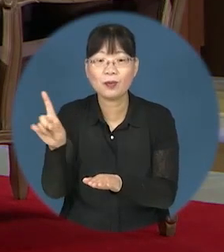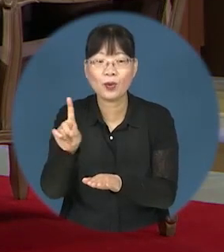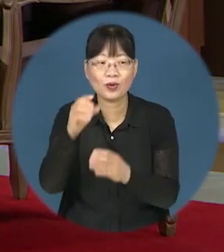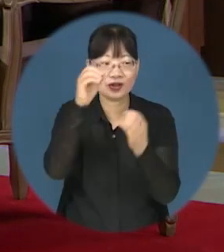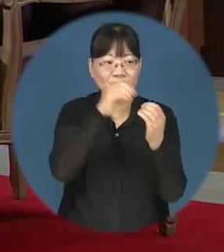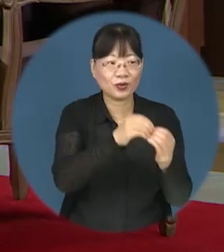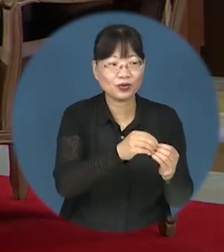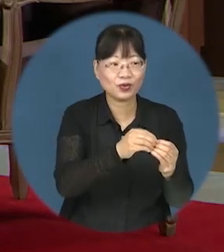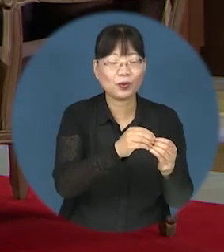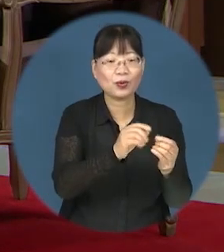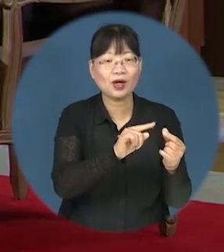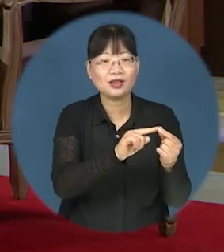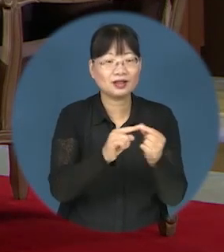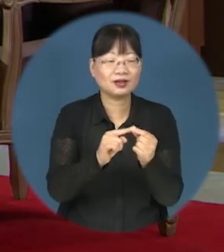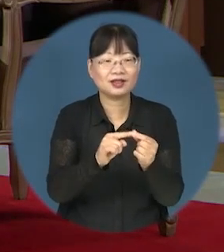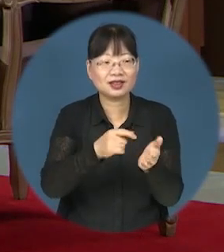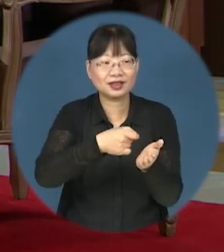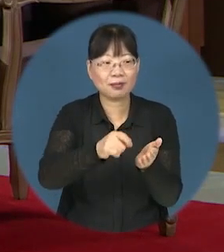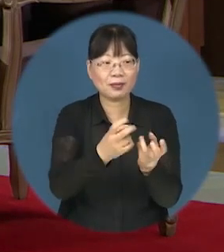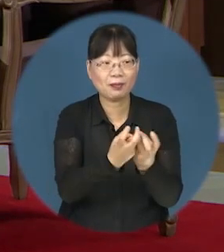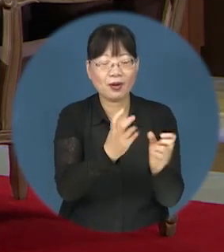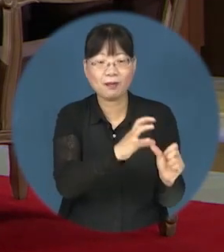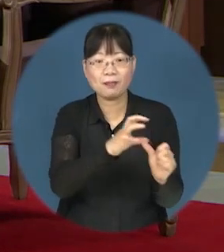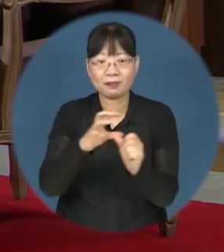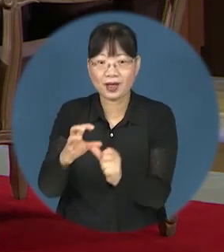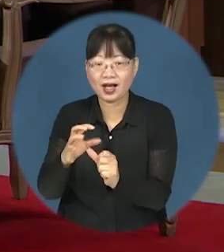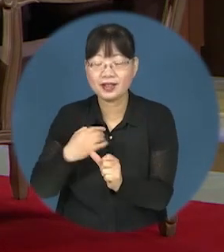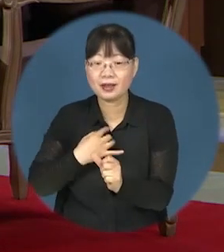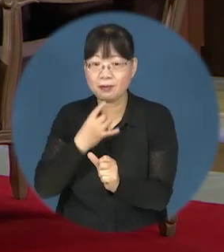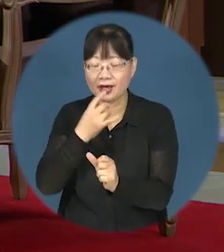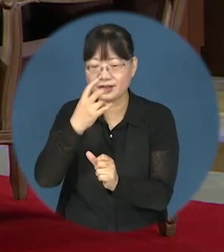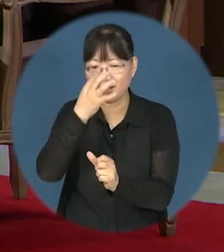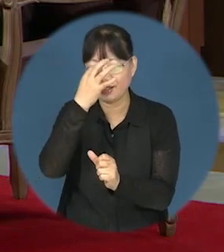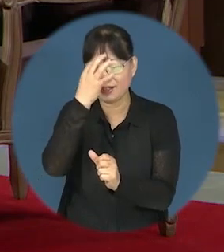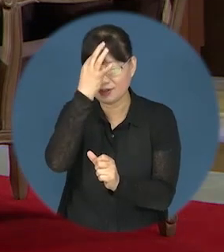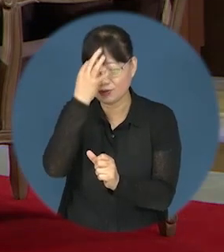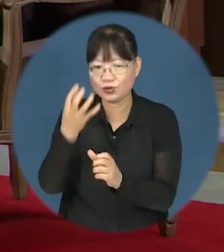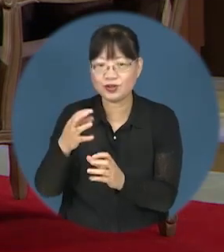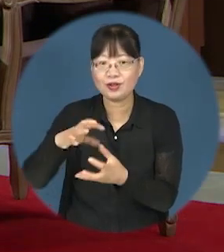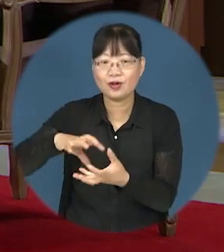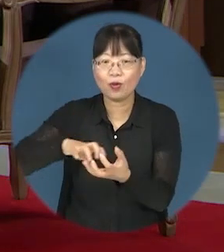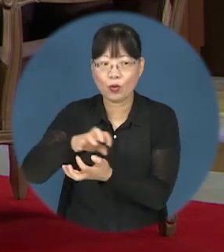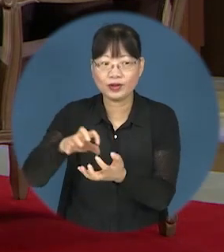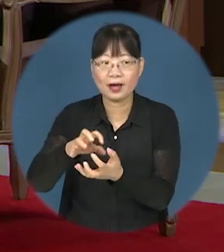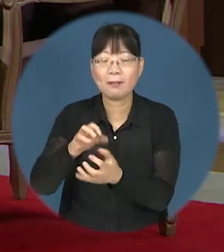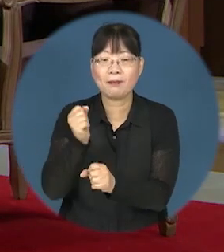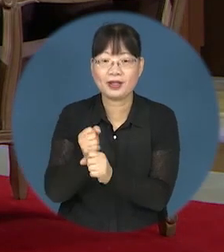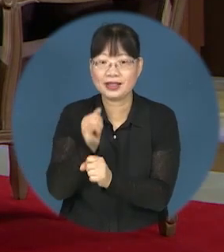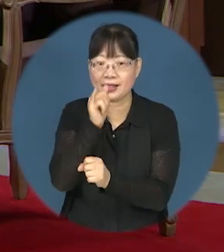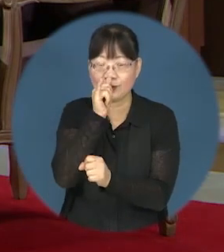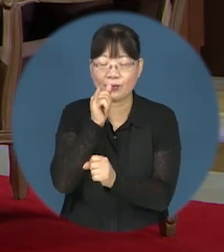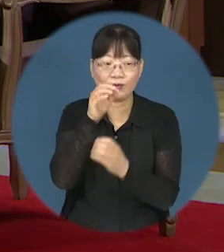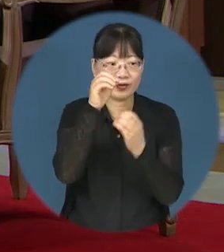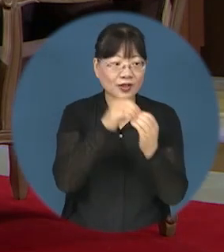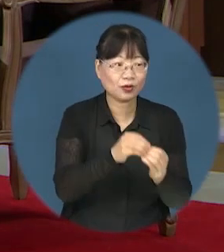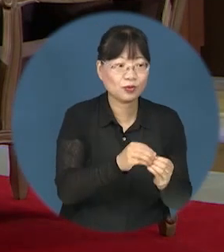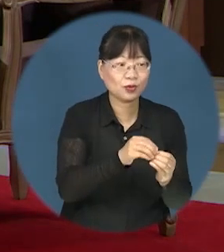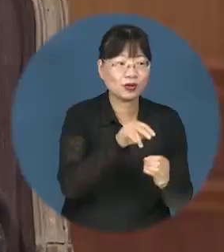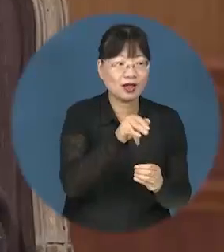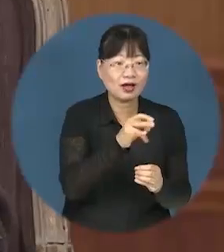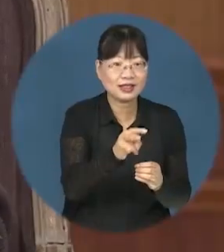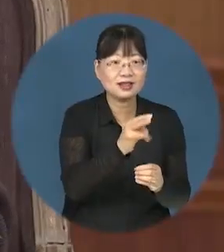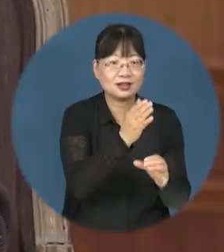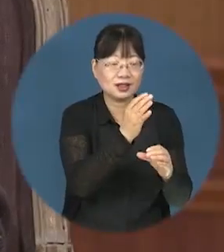응용한 나만의 기법으로 추상적인 방법을 김해 가미한 거구요 또 정통 서 에는 그 기법이 법 을